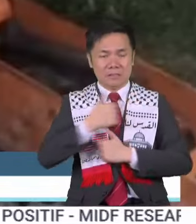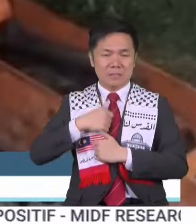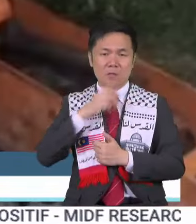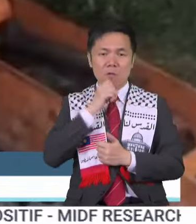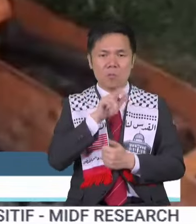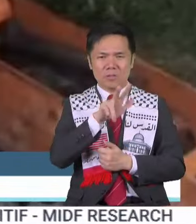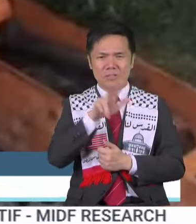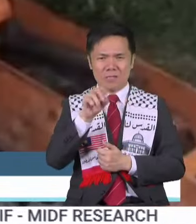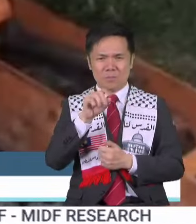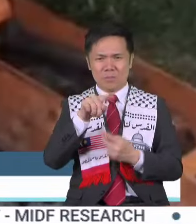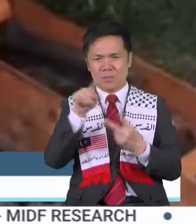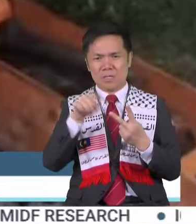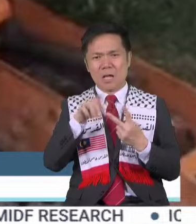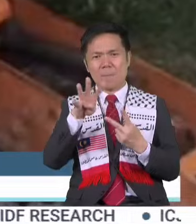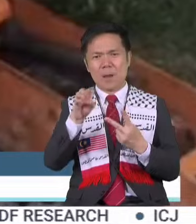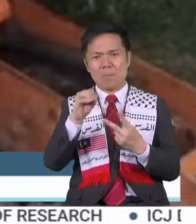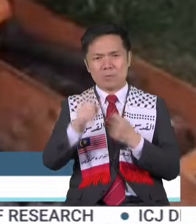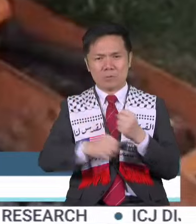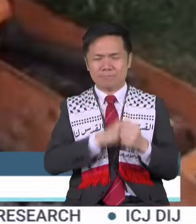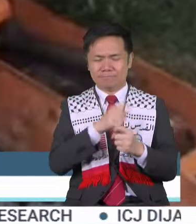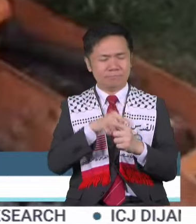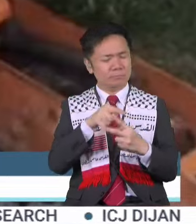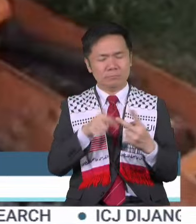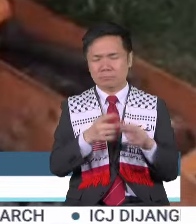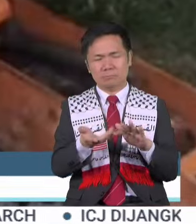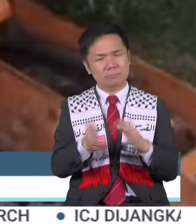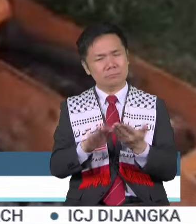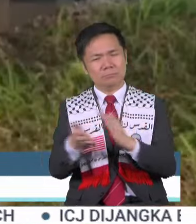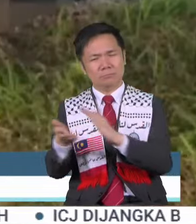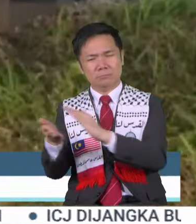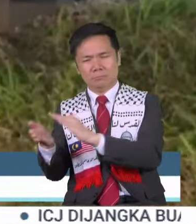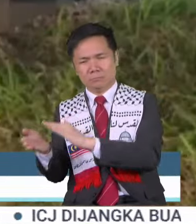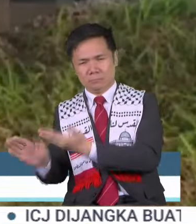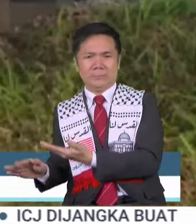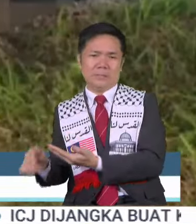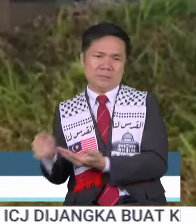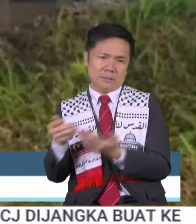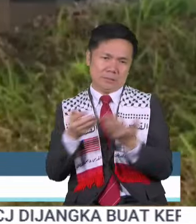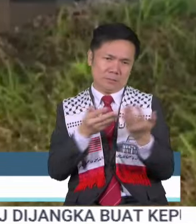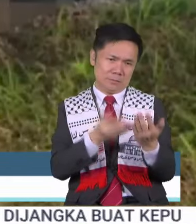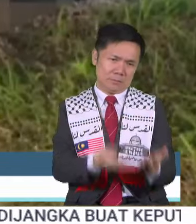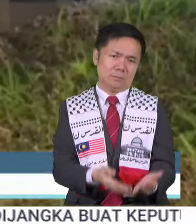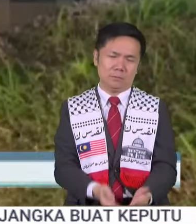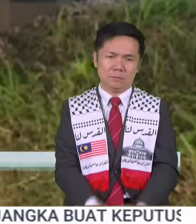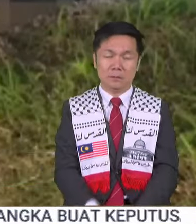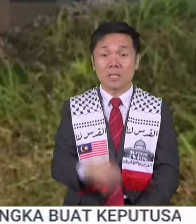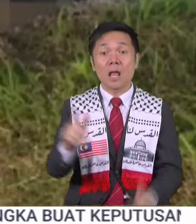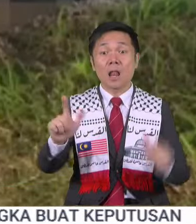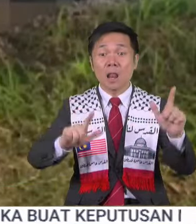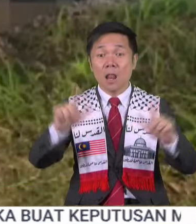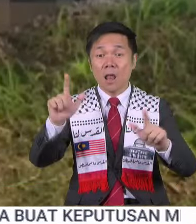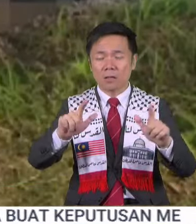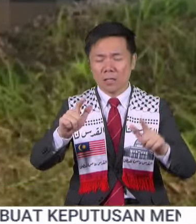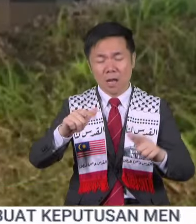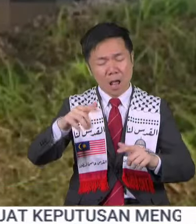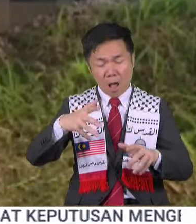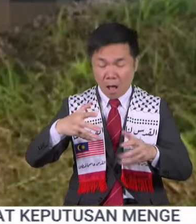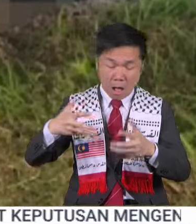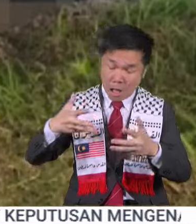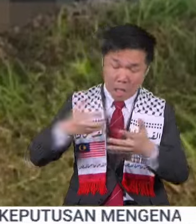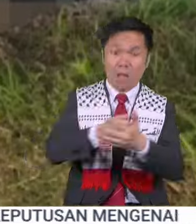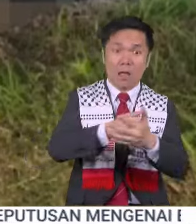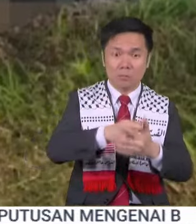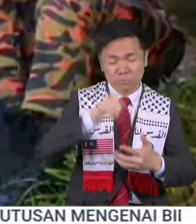30 hingga 40 tahun itu disahkan meninggal dunia di tempat kejadian manakala pemandu Lori cedera